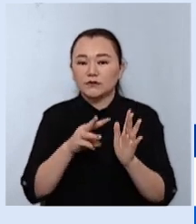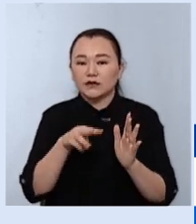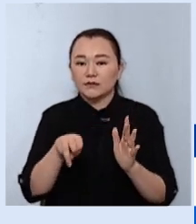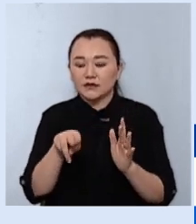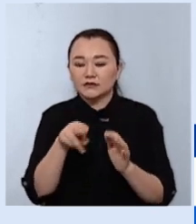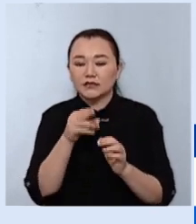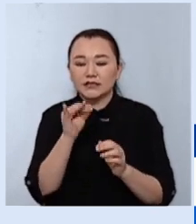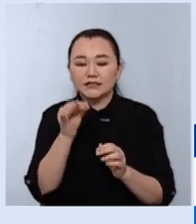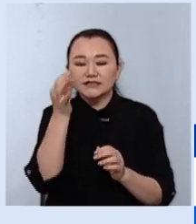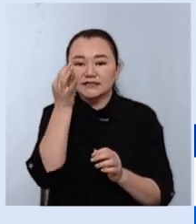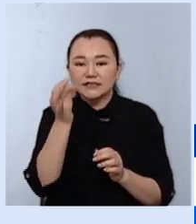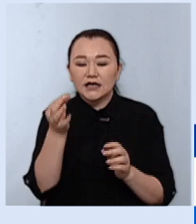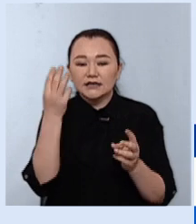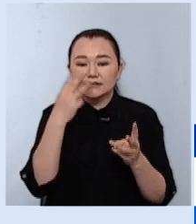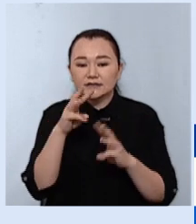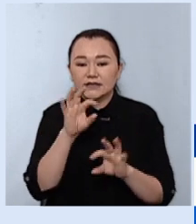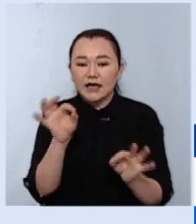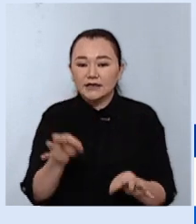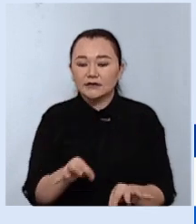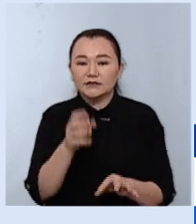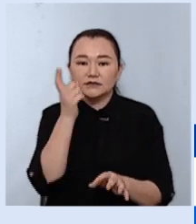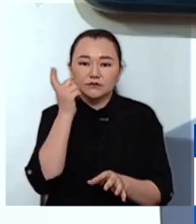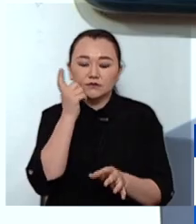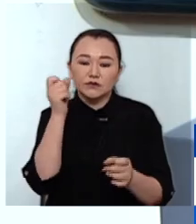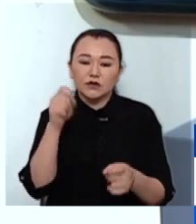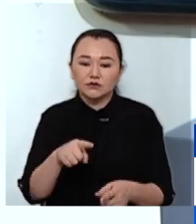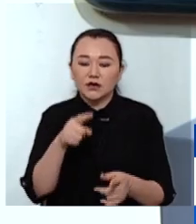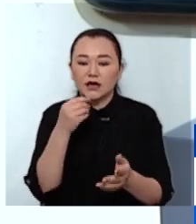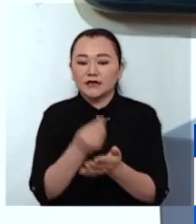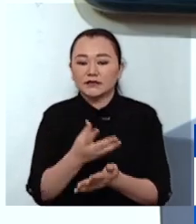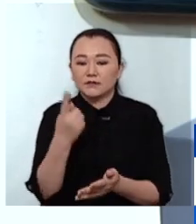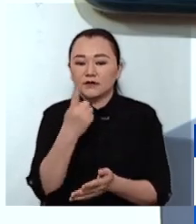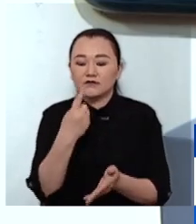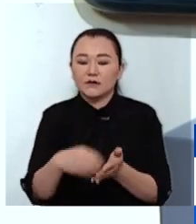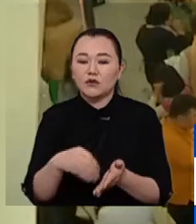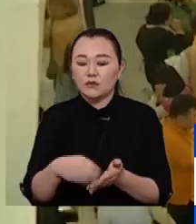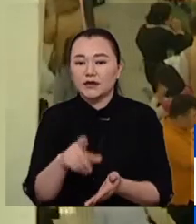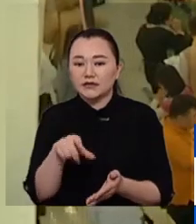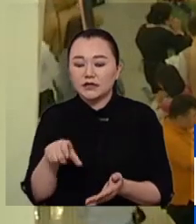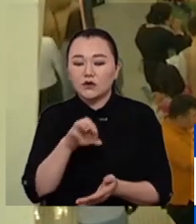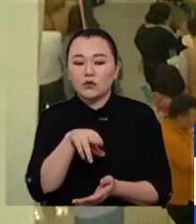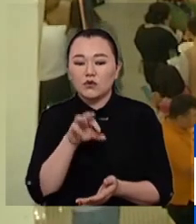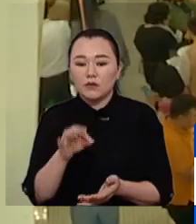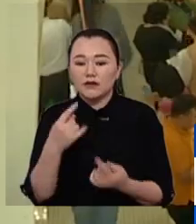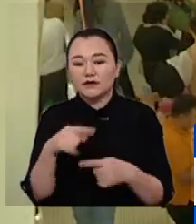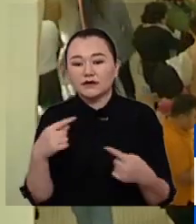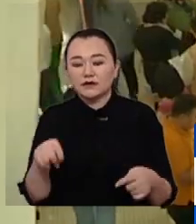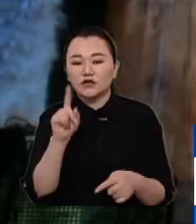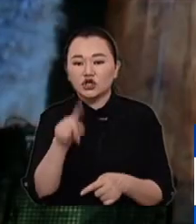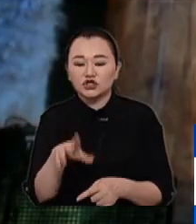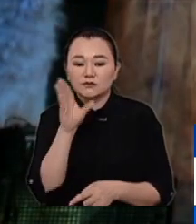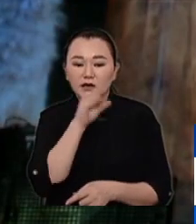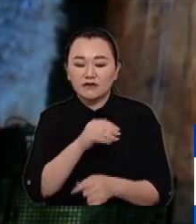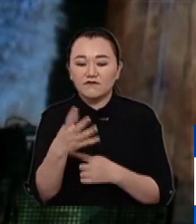мегапикселей и стильным дизайном. Смартфон по достоинству оценили первые покупатели Oppo. Некоторые даже